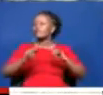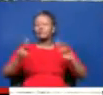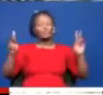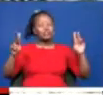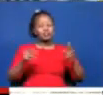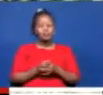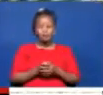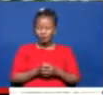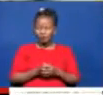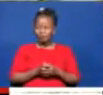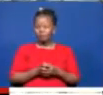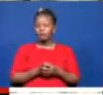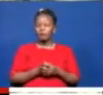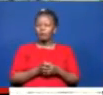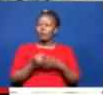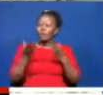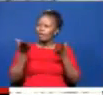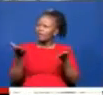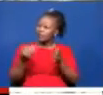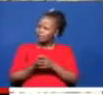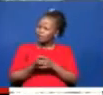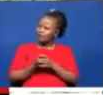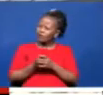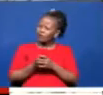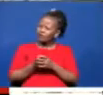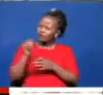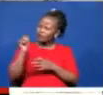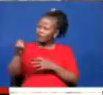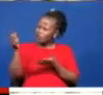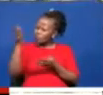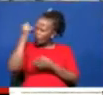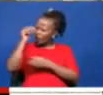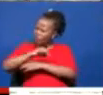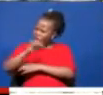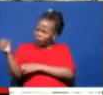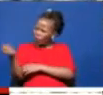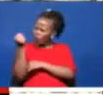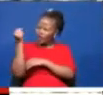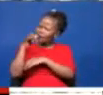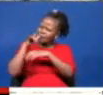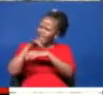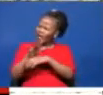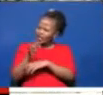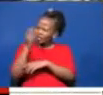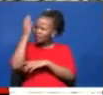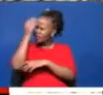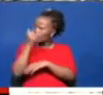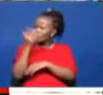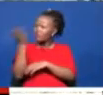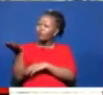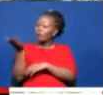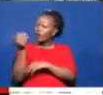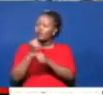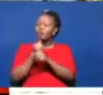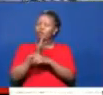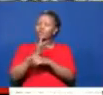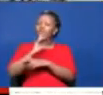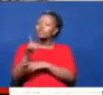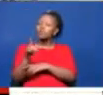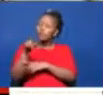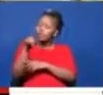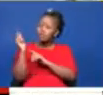Na ni vipi ilikuwa ni kwamba lazima ungerauka leo kama mpiga kura wa kituo hiki kuhakikisha kwamba umejifikisha